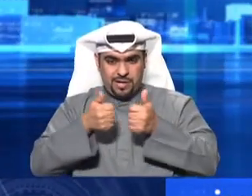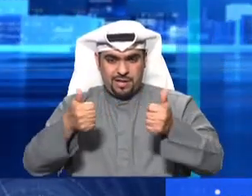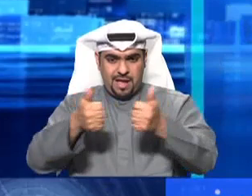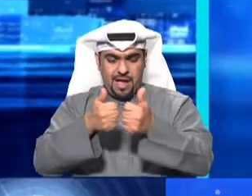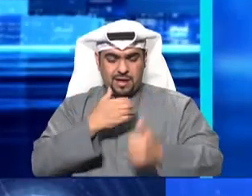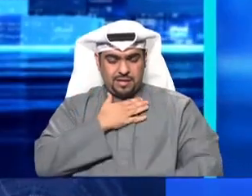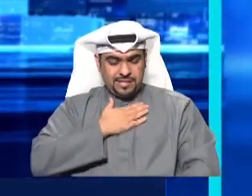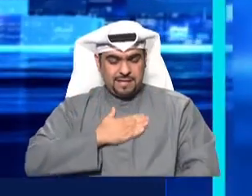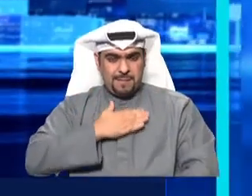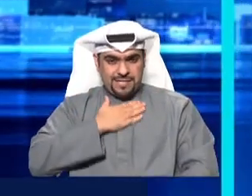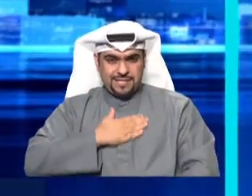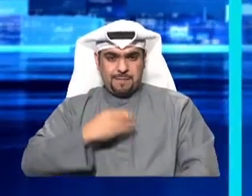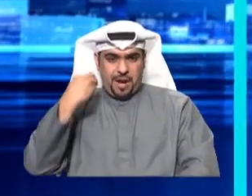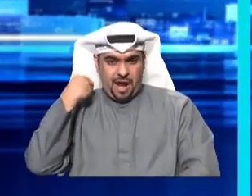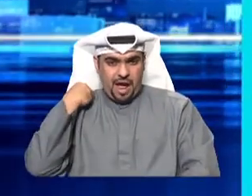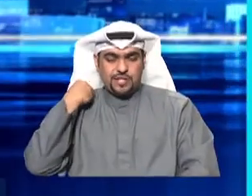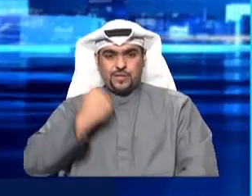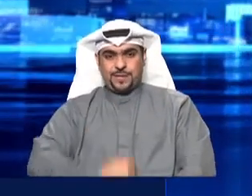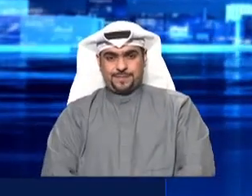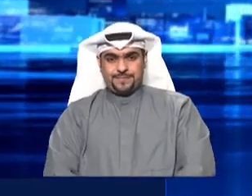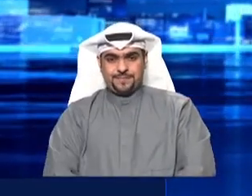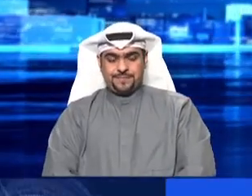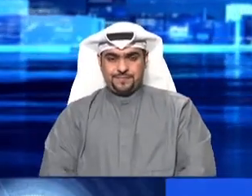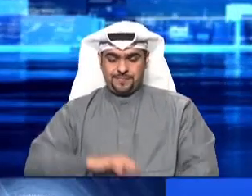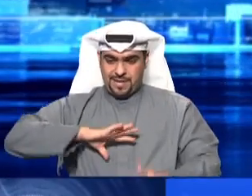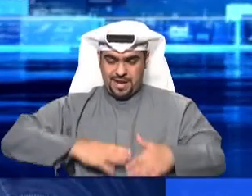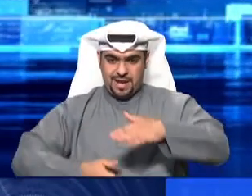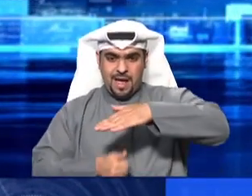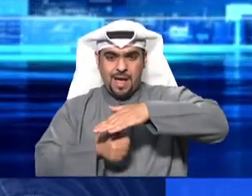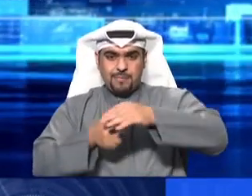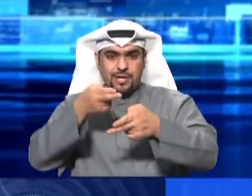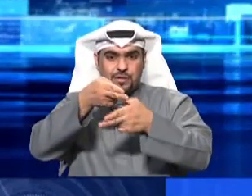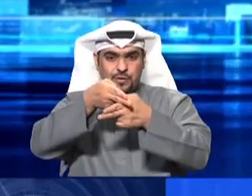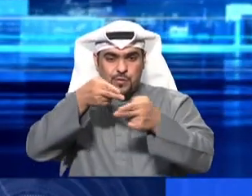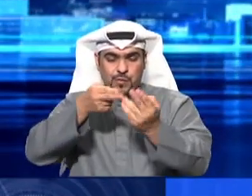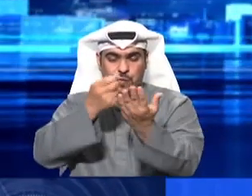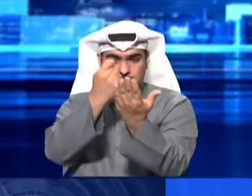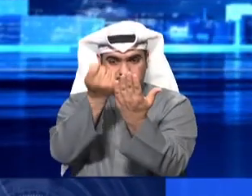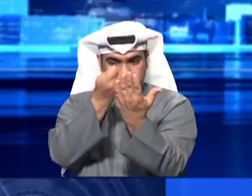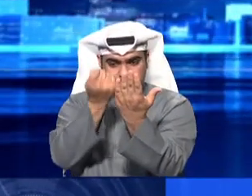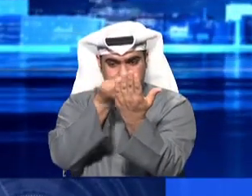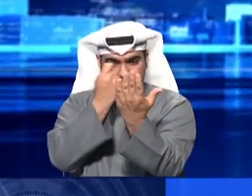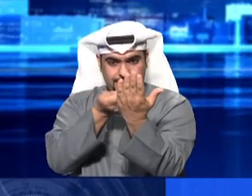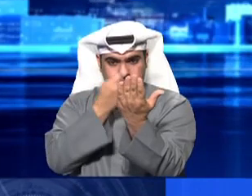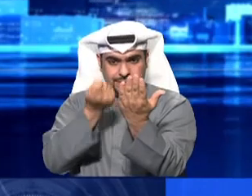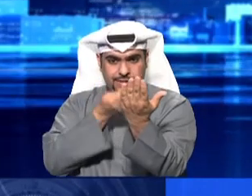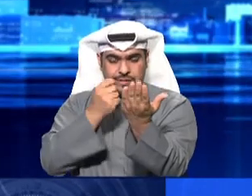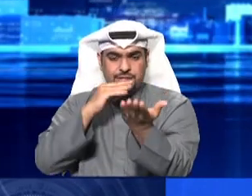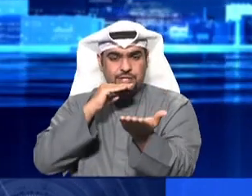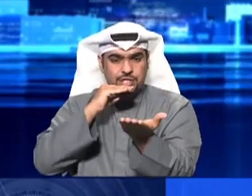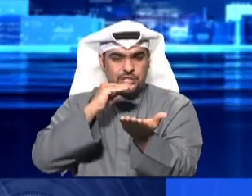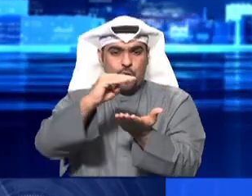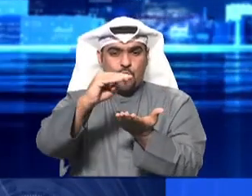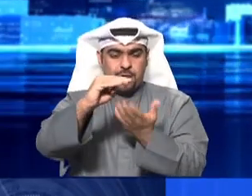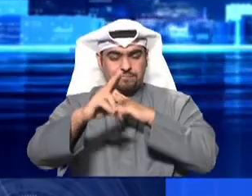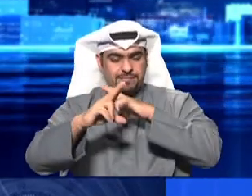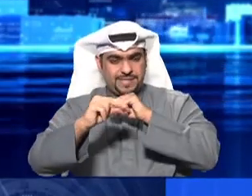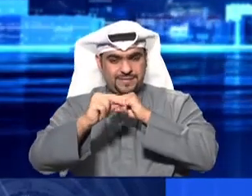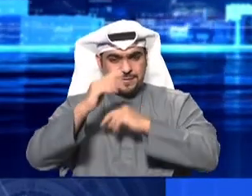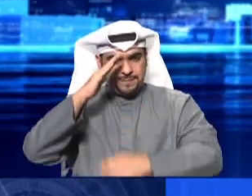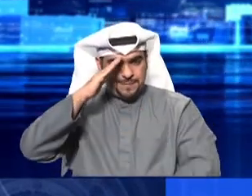العزاء. هذا وقد بعث حضرة صاحب السمو أمير البلاد الشيخ نواف الأحمد الجابر الصباح حفظه الله